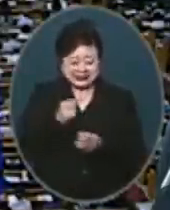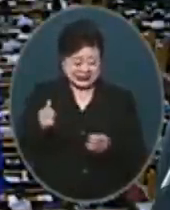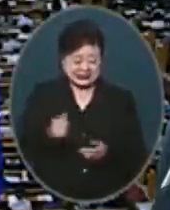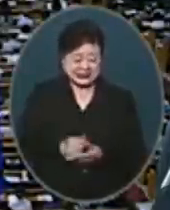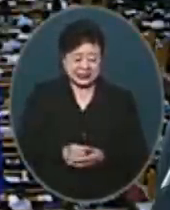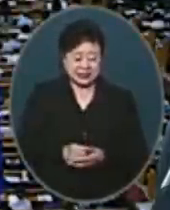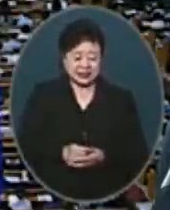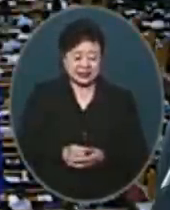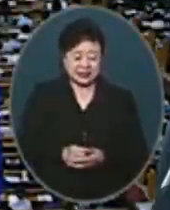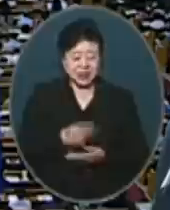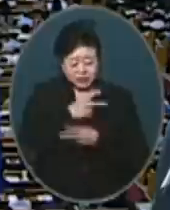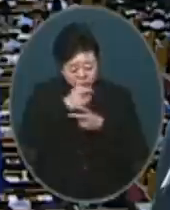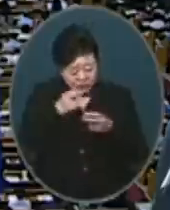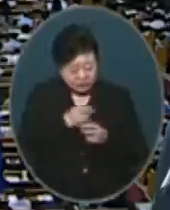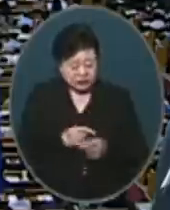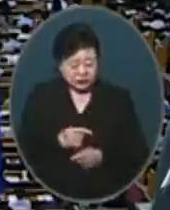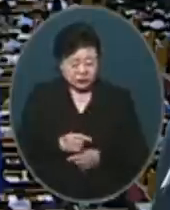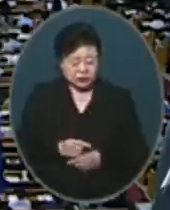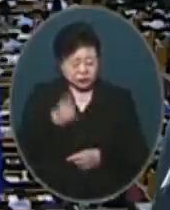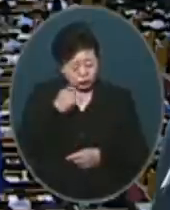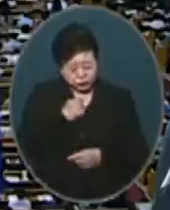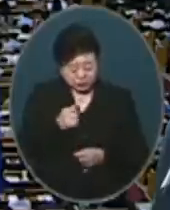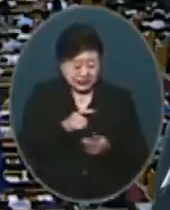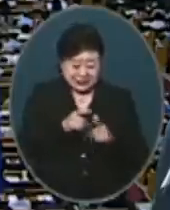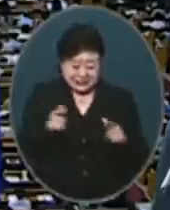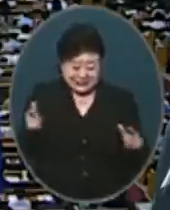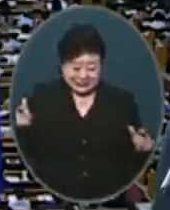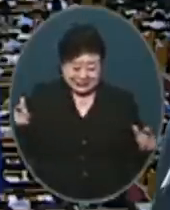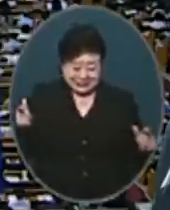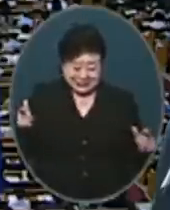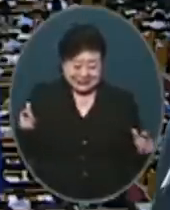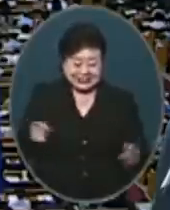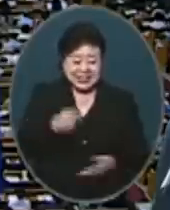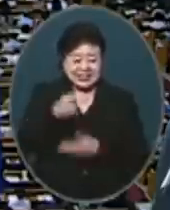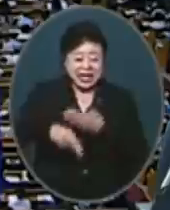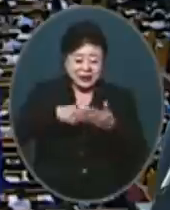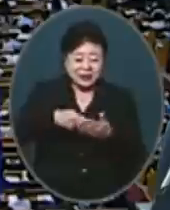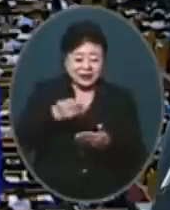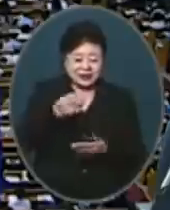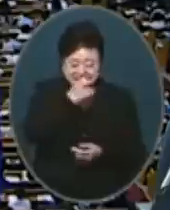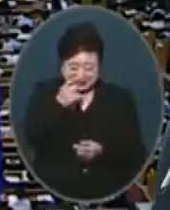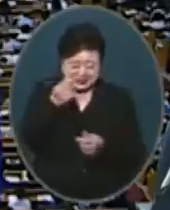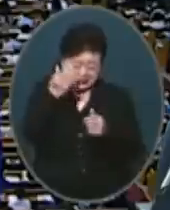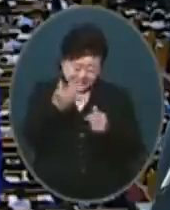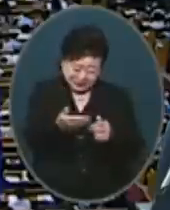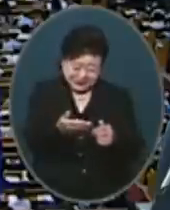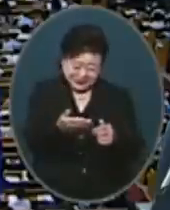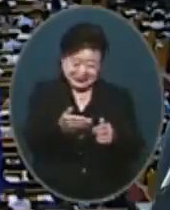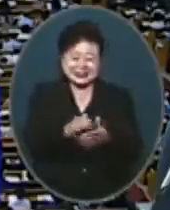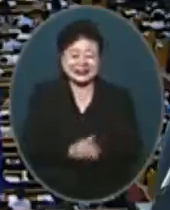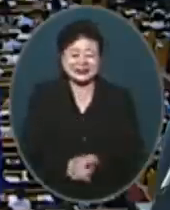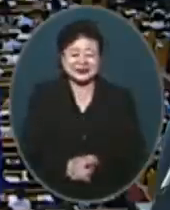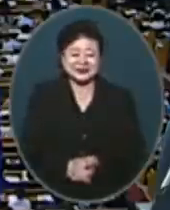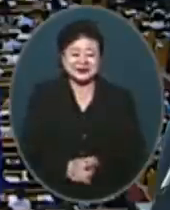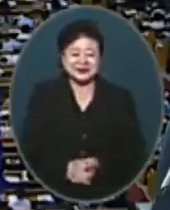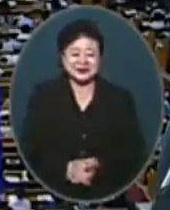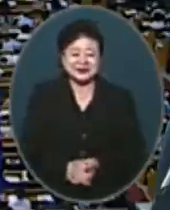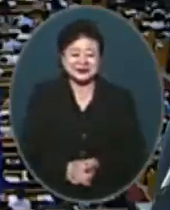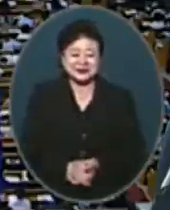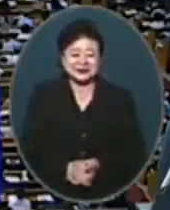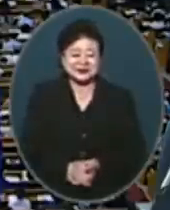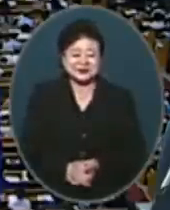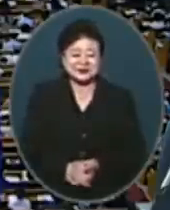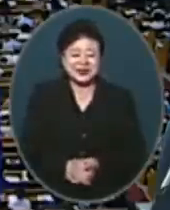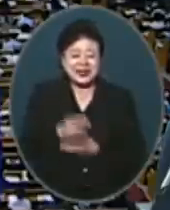이는 졸지도 아니하시고 주무시지도 아니하시느니라. 야훼는 너를 지키시는